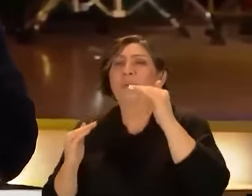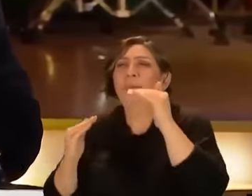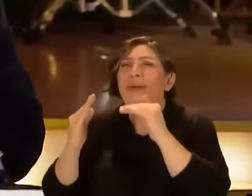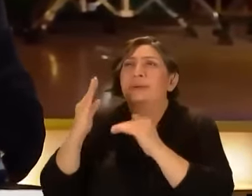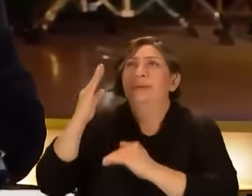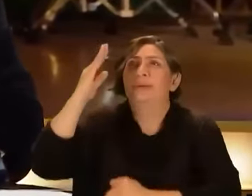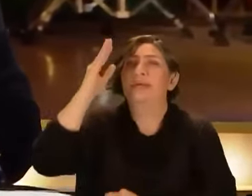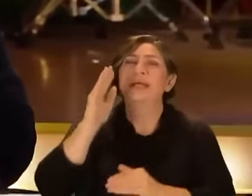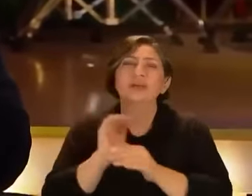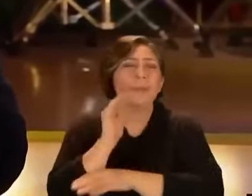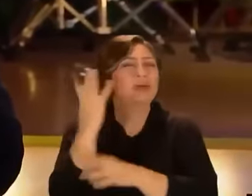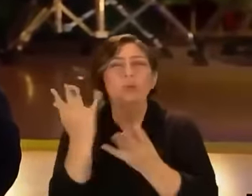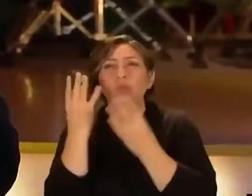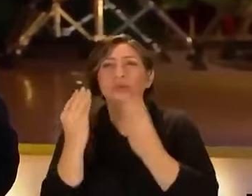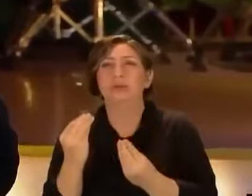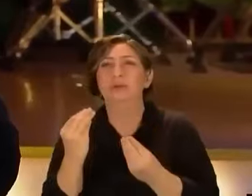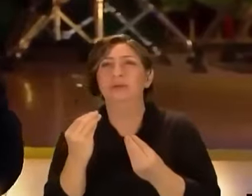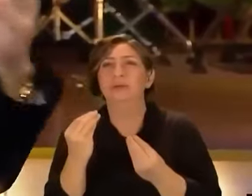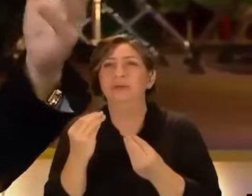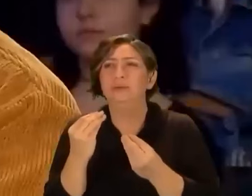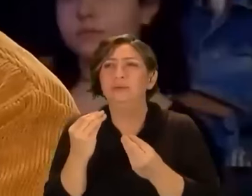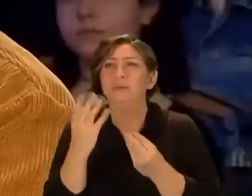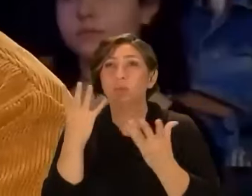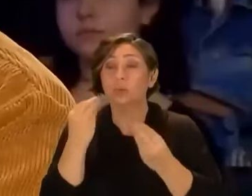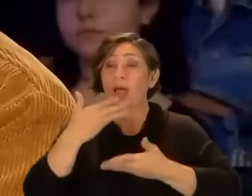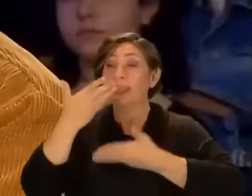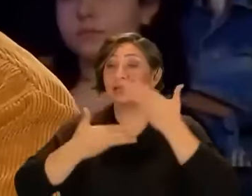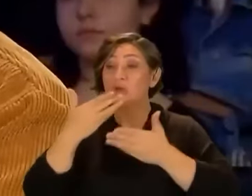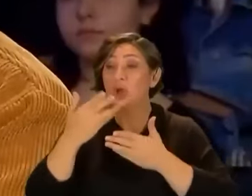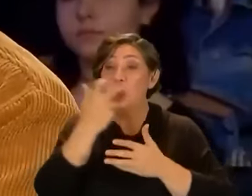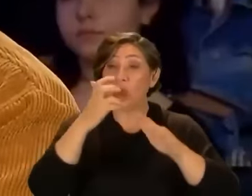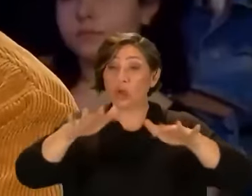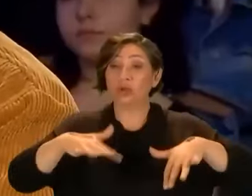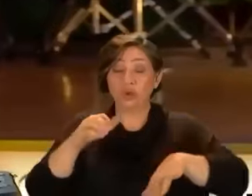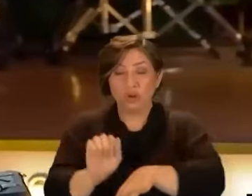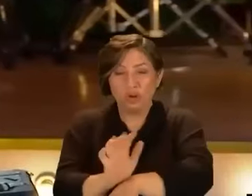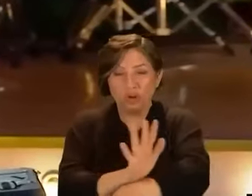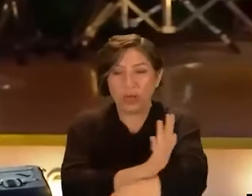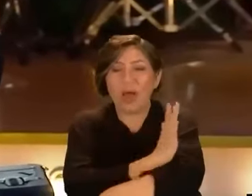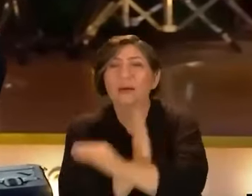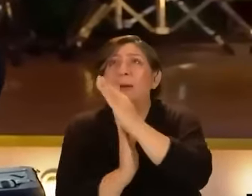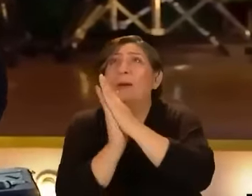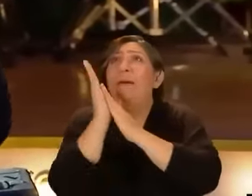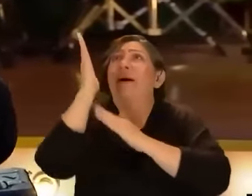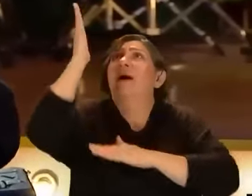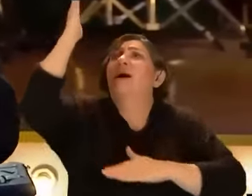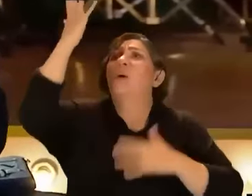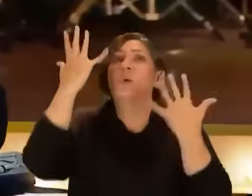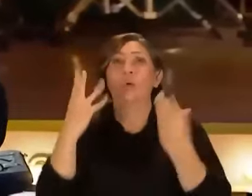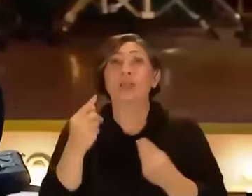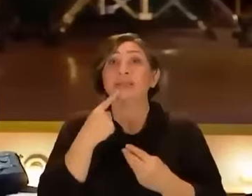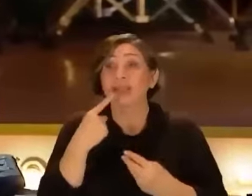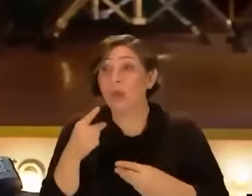değdiği anları yaşamak çok güzel. Evet. Çok güzel tarif etmiş. Konserde duygular arşa değiyor. Yani demek